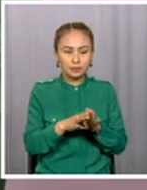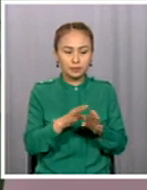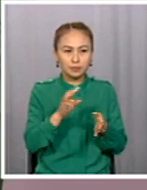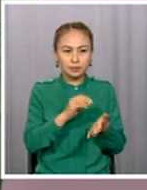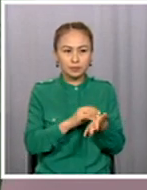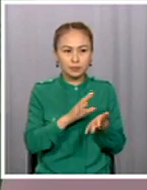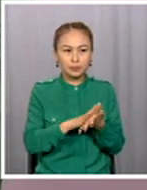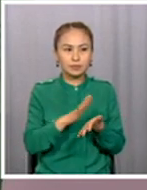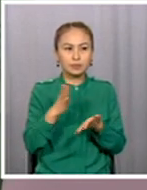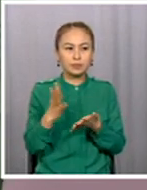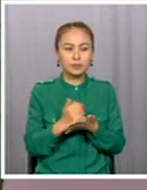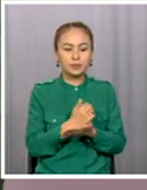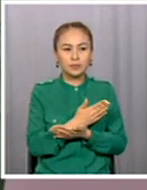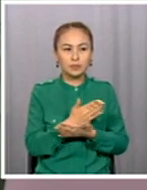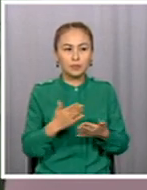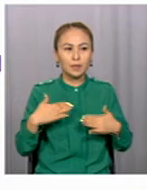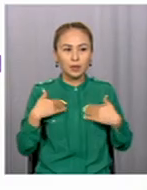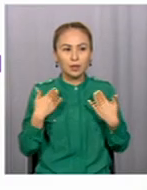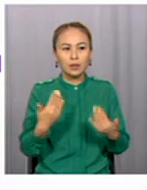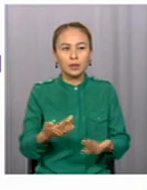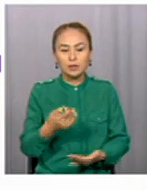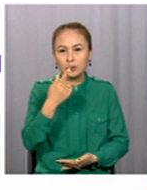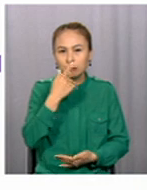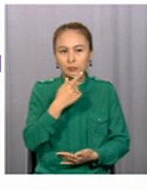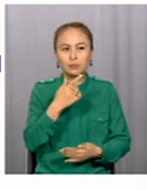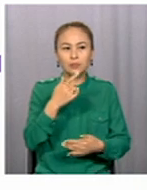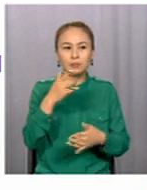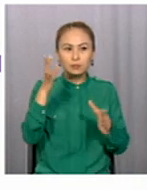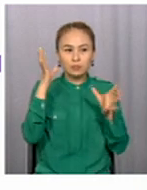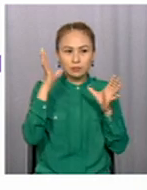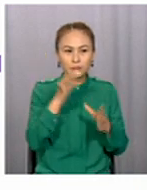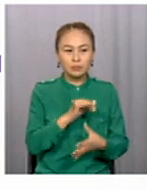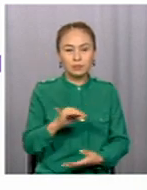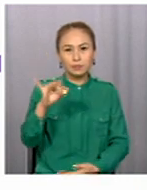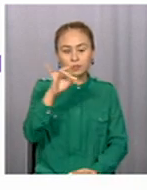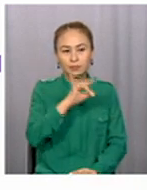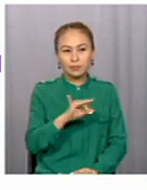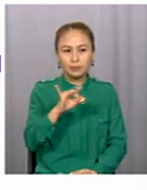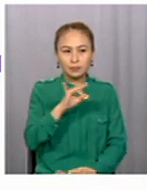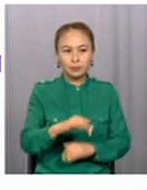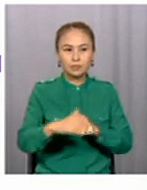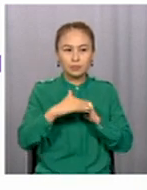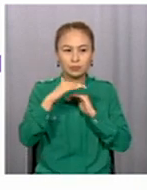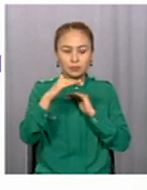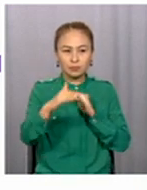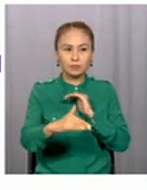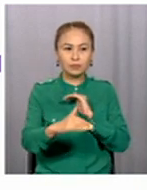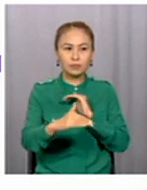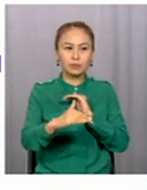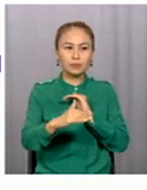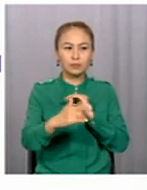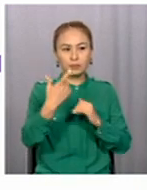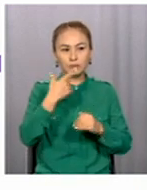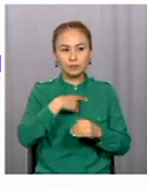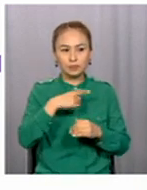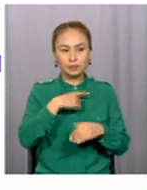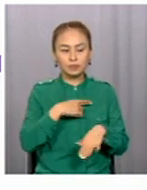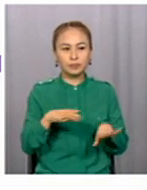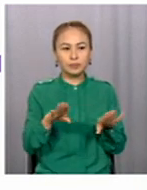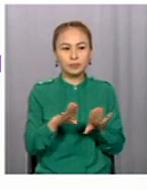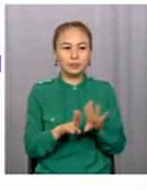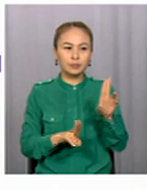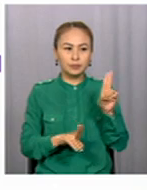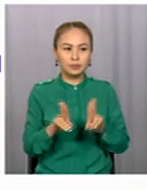ата-бабаларымыздың діттегені де осы. Тіліміз, дініміз, тарихымыз,